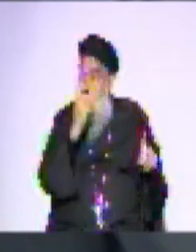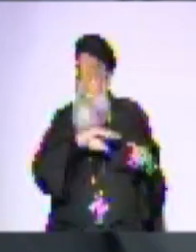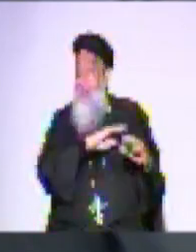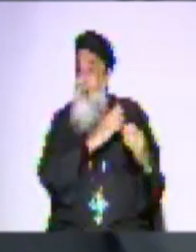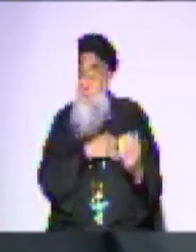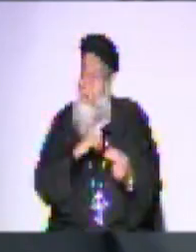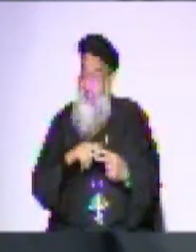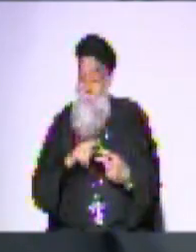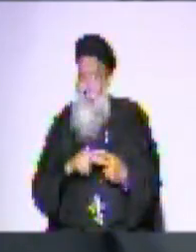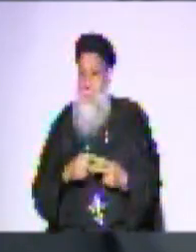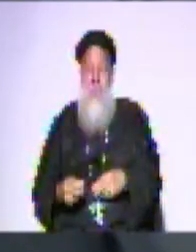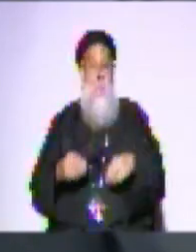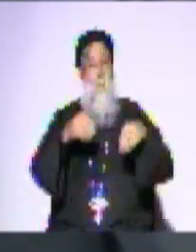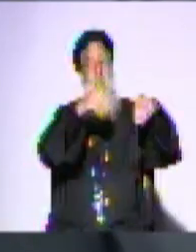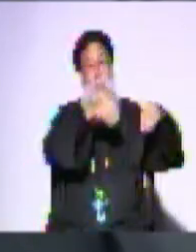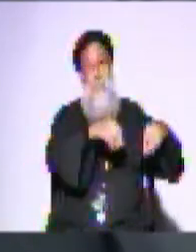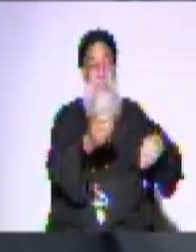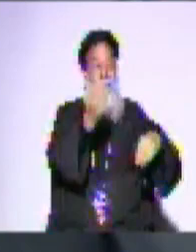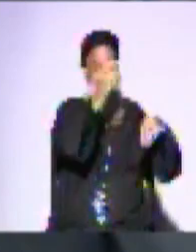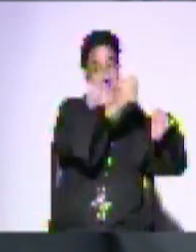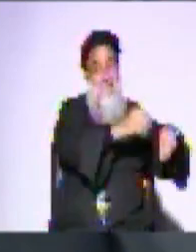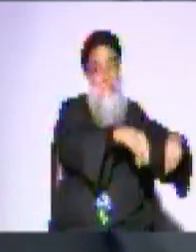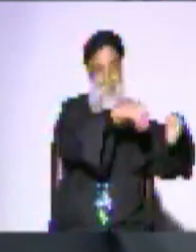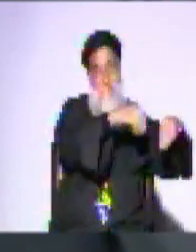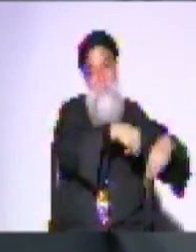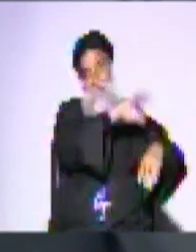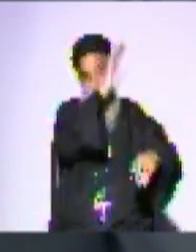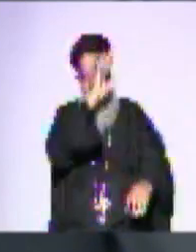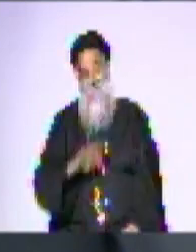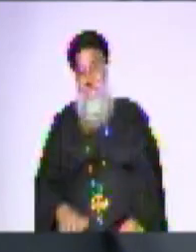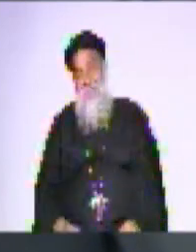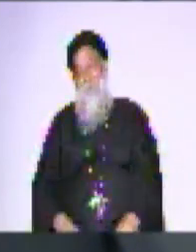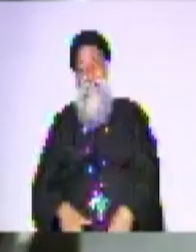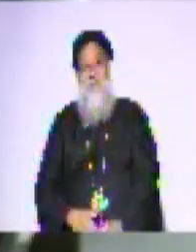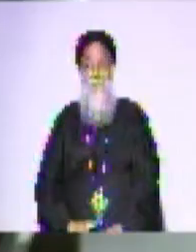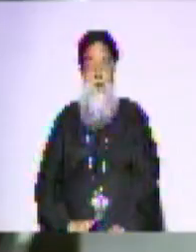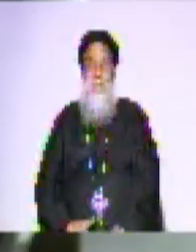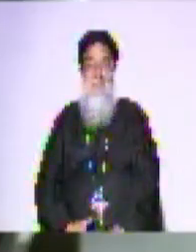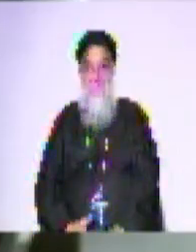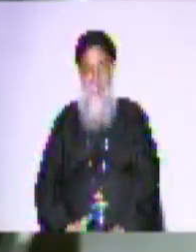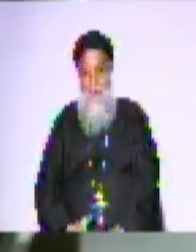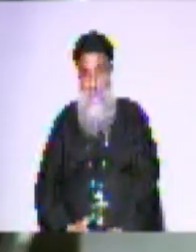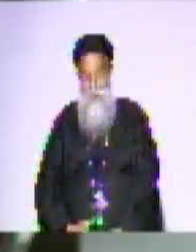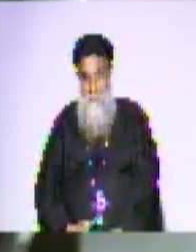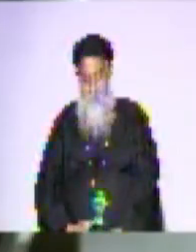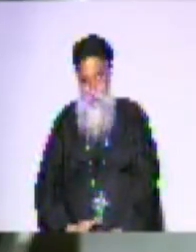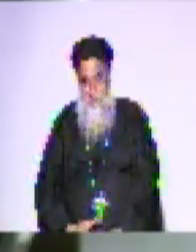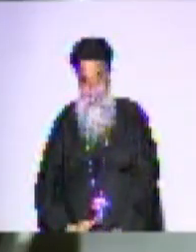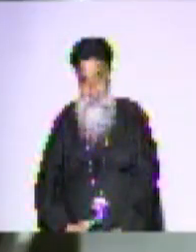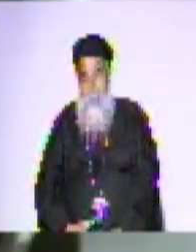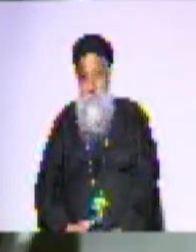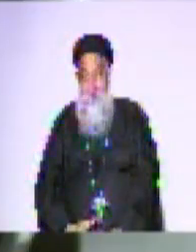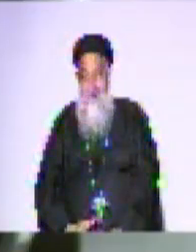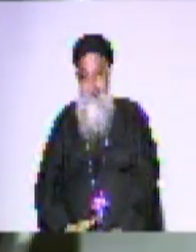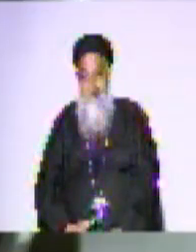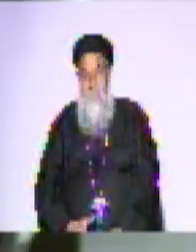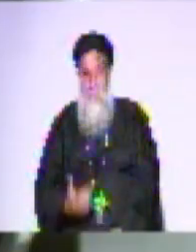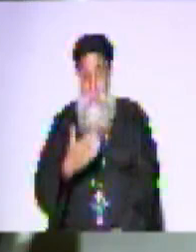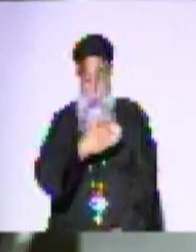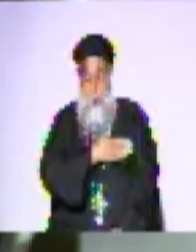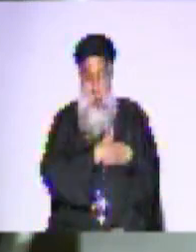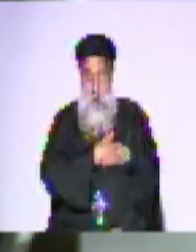الايمان معلمنا فيلبس كلم الخصي عن المعمودية. طبعا يعني التصديق